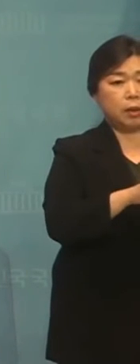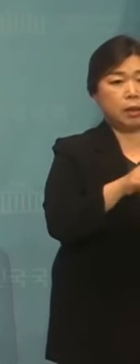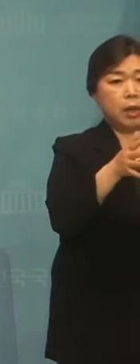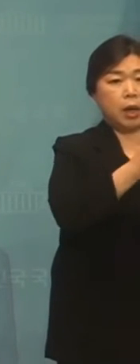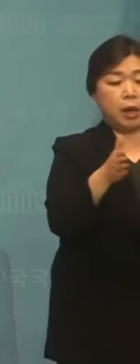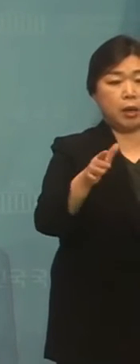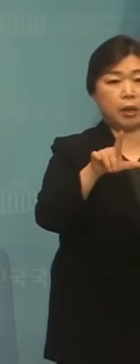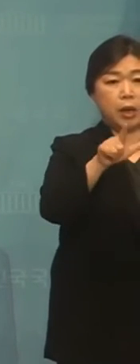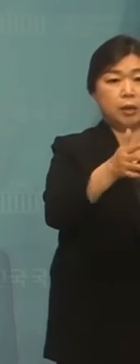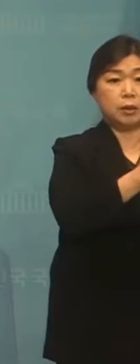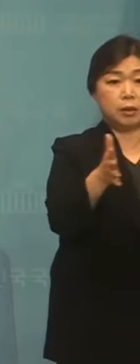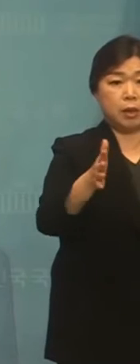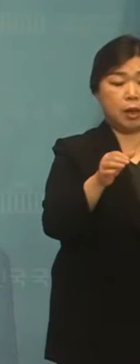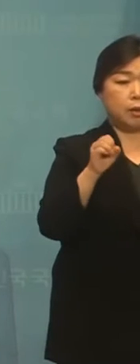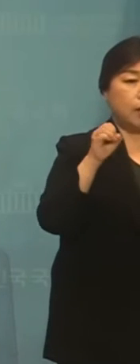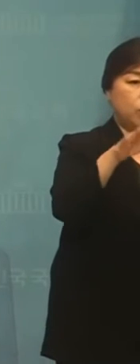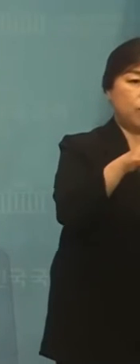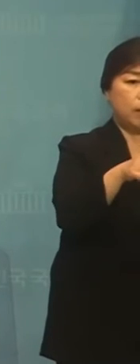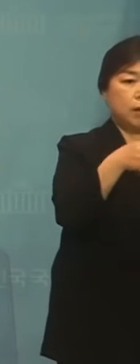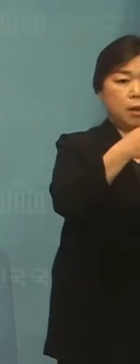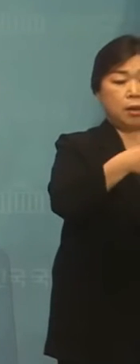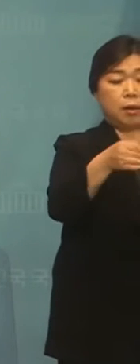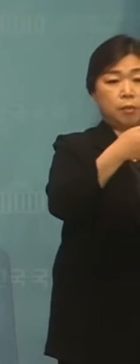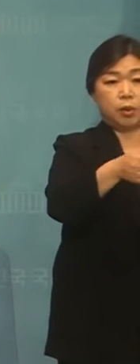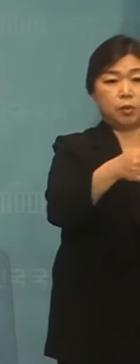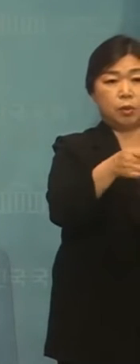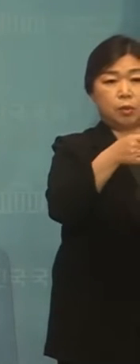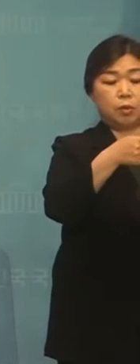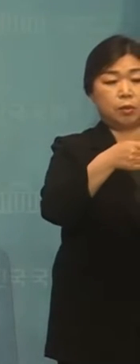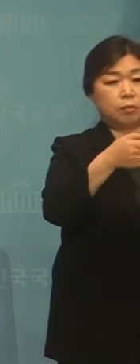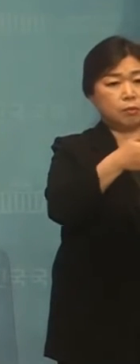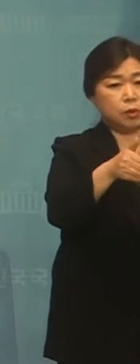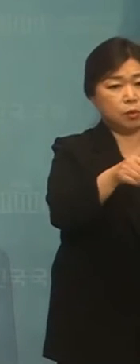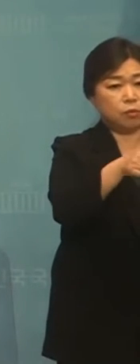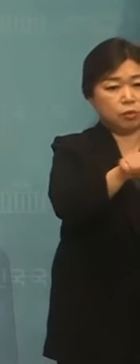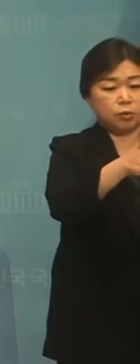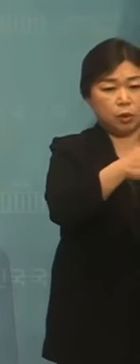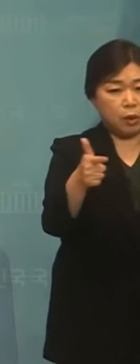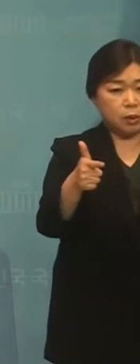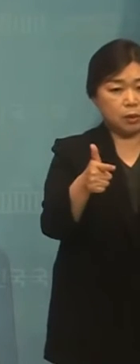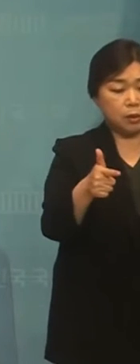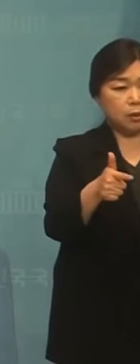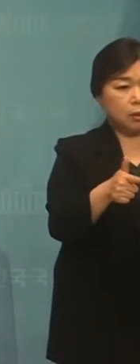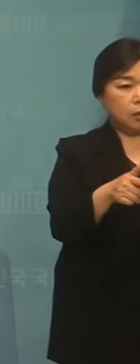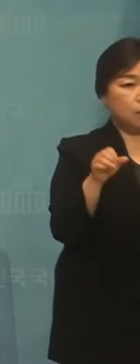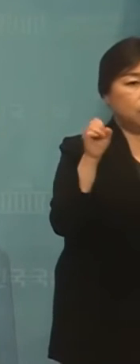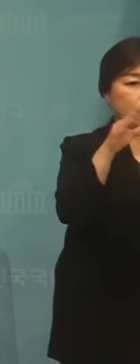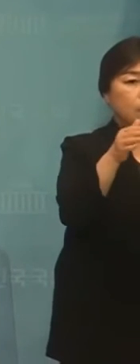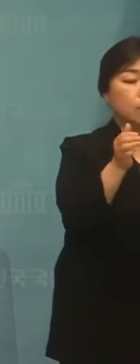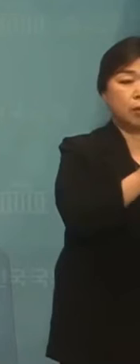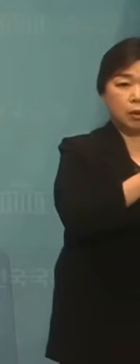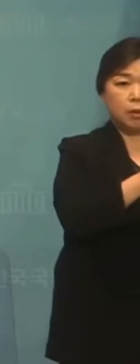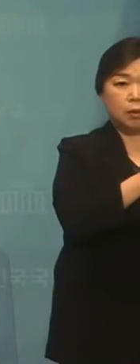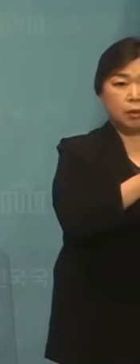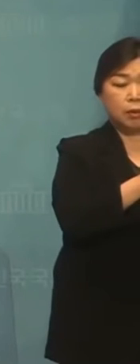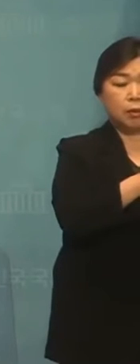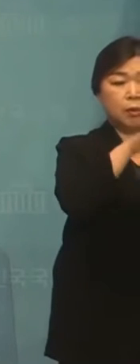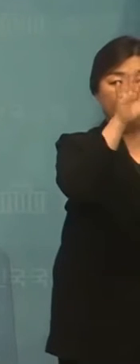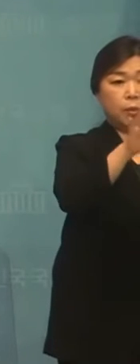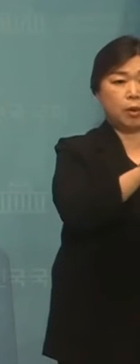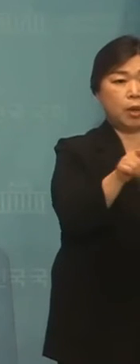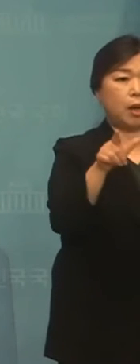18억짜리 한 점뿐만 아니라 10점이 추가된 28억 원어치의 미술품을 납품하기도 했습니다.